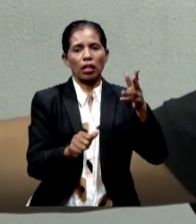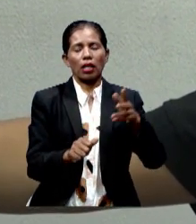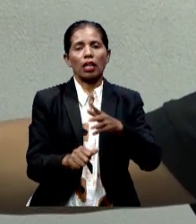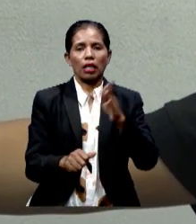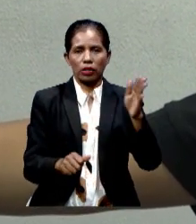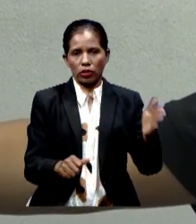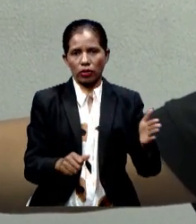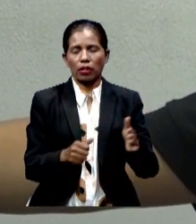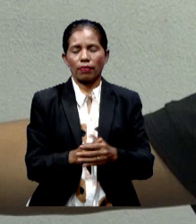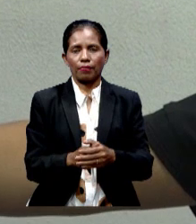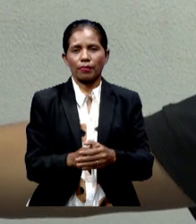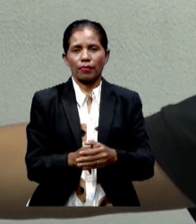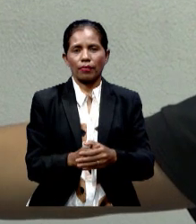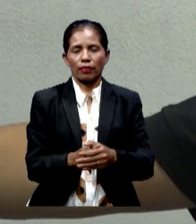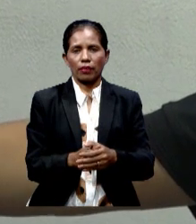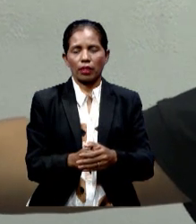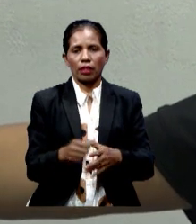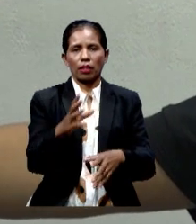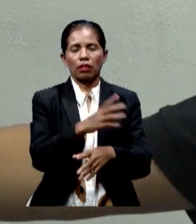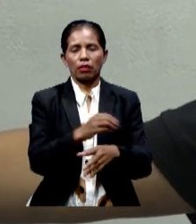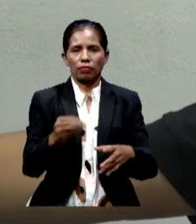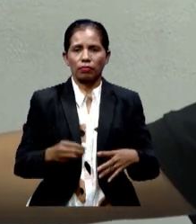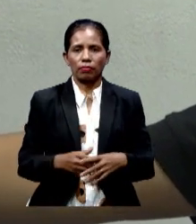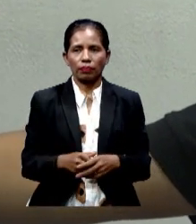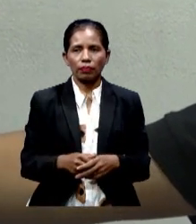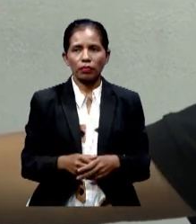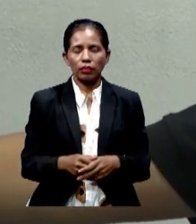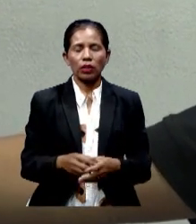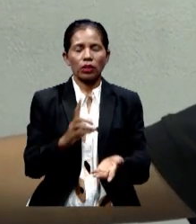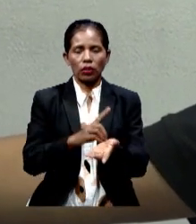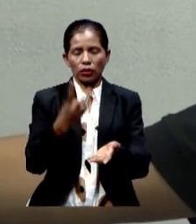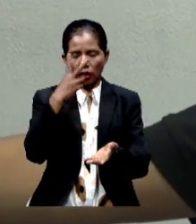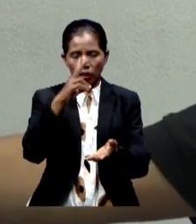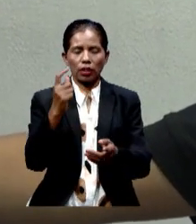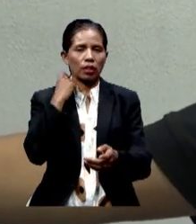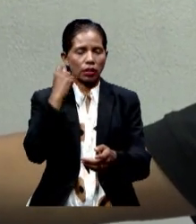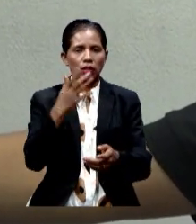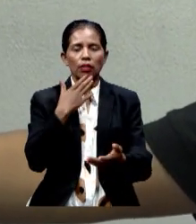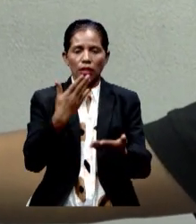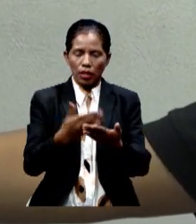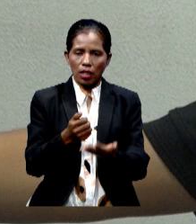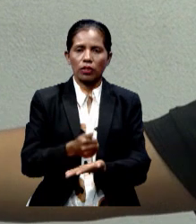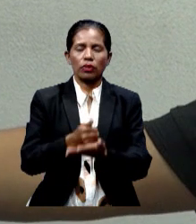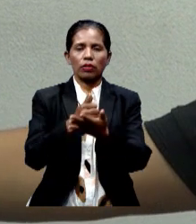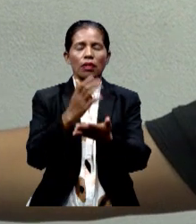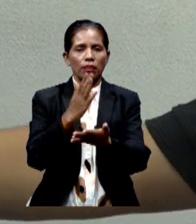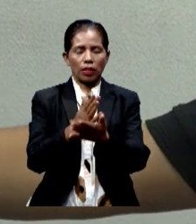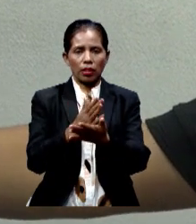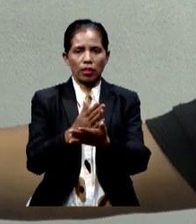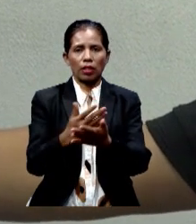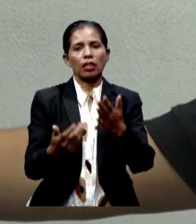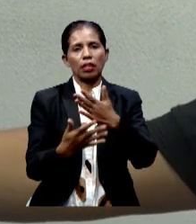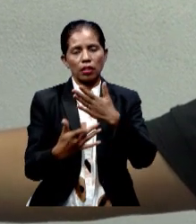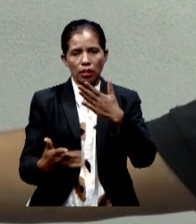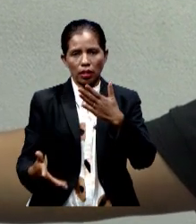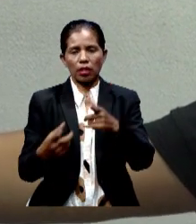iha kiri ni kelen me kiri. Pes tutup sehari kau kena tension dia kestabilis dia kau kaparat ini ran.